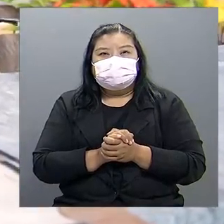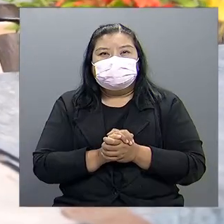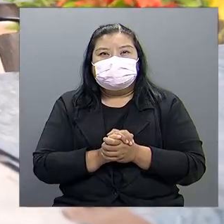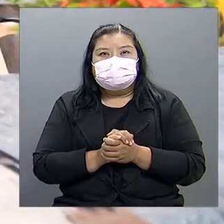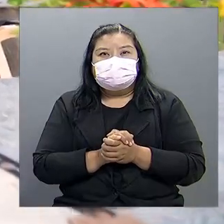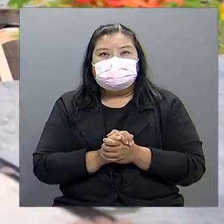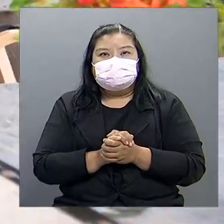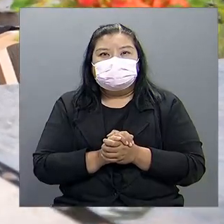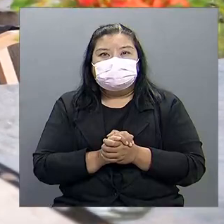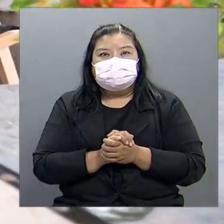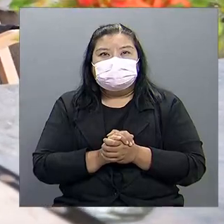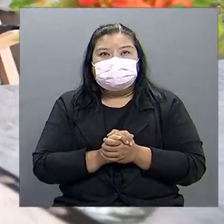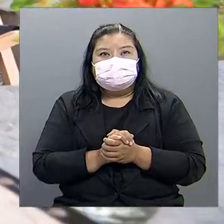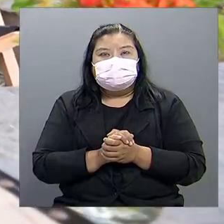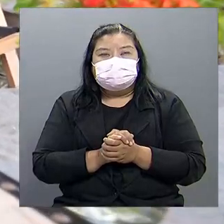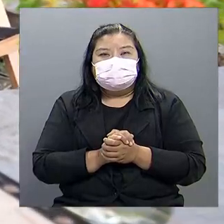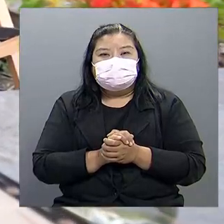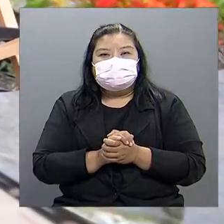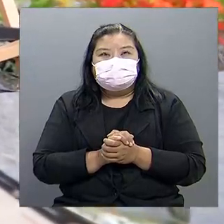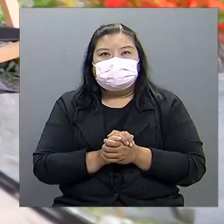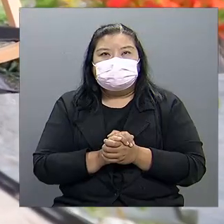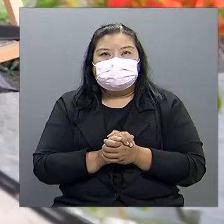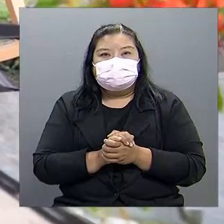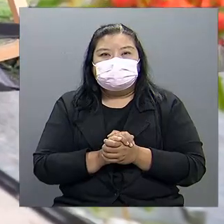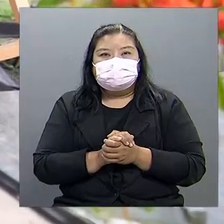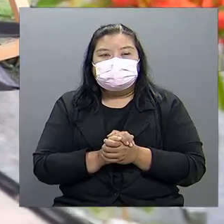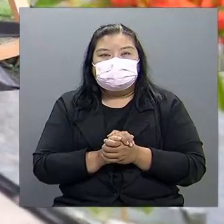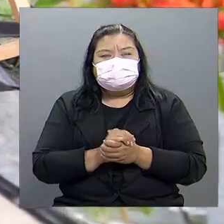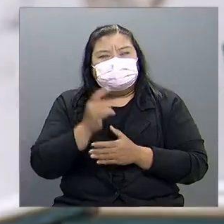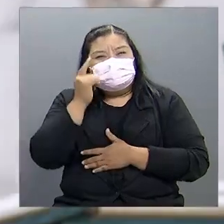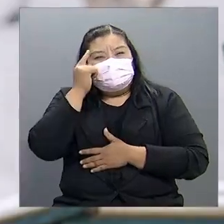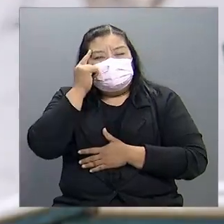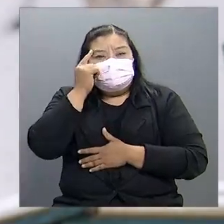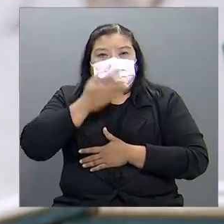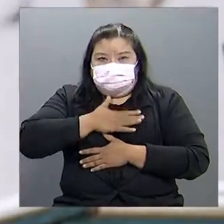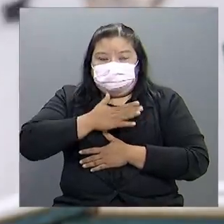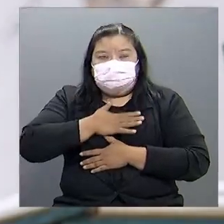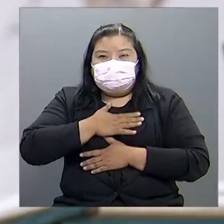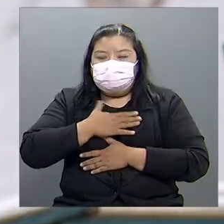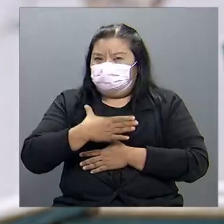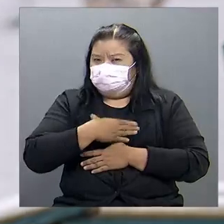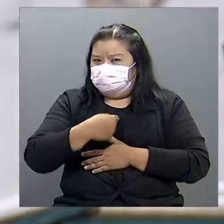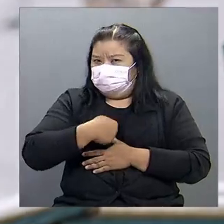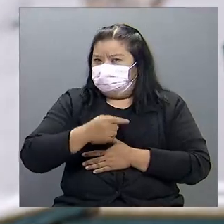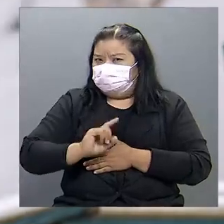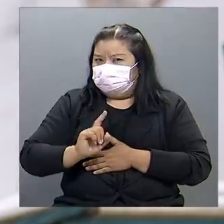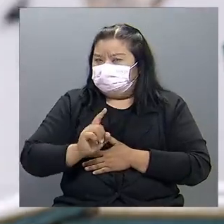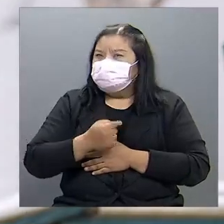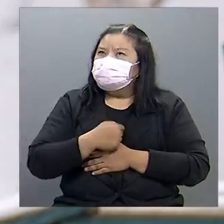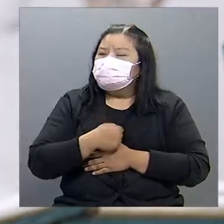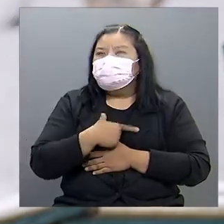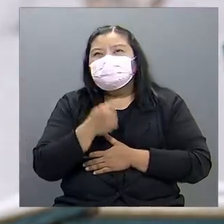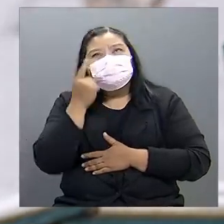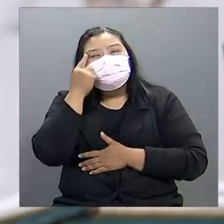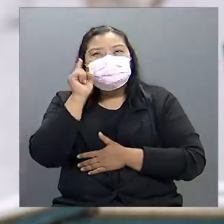แต่ผมคิดจากตอบโจทย์ Lifestyleชีวิตของผมก่อนเลยนะว่าแบบมันไม่ต้องไปหารจัดการเยอะมันแค่